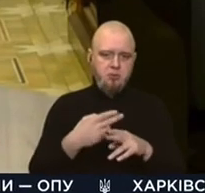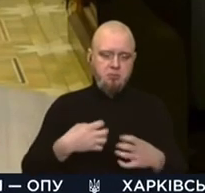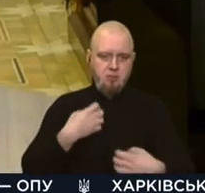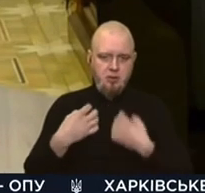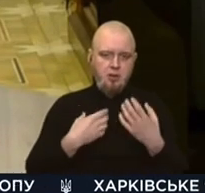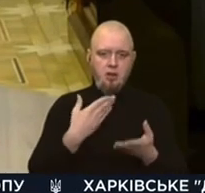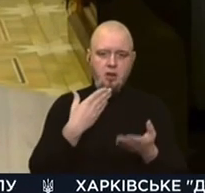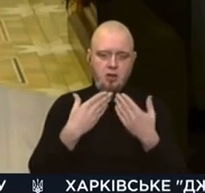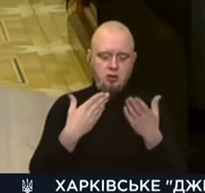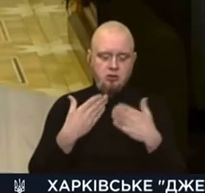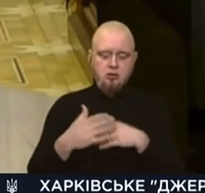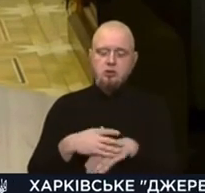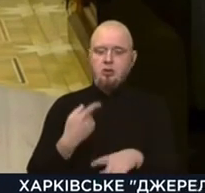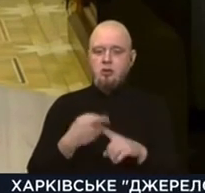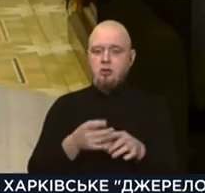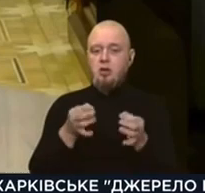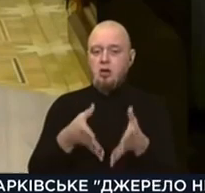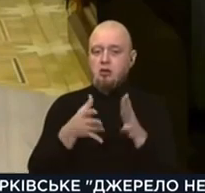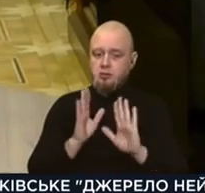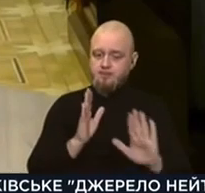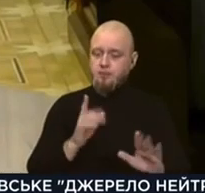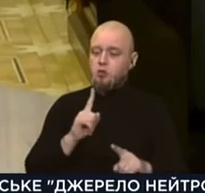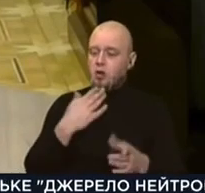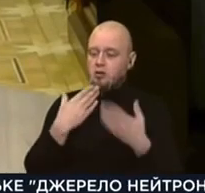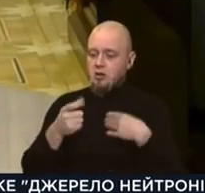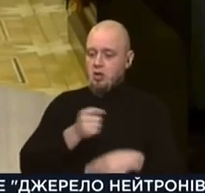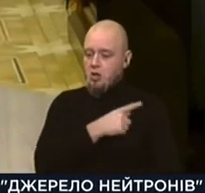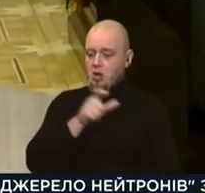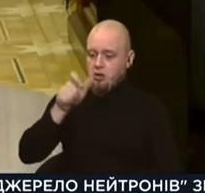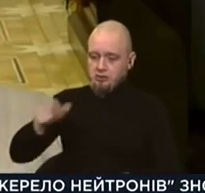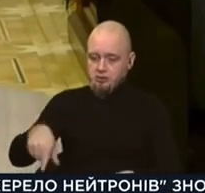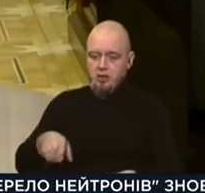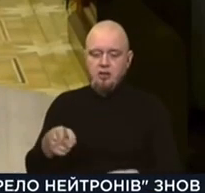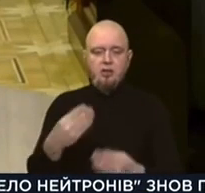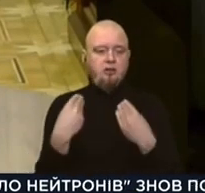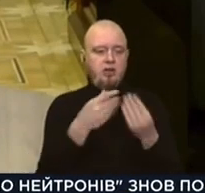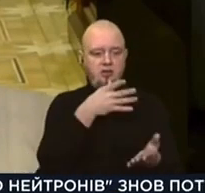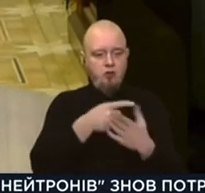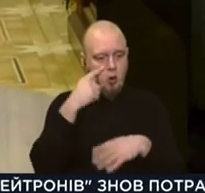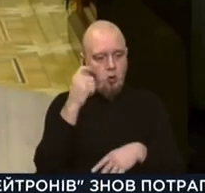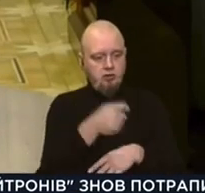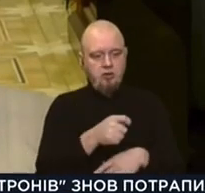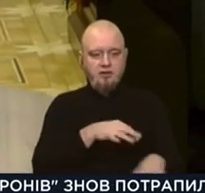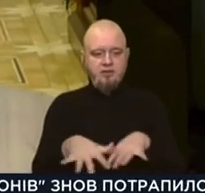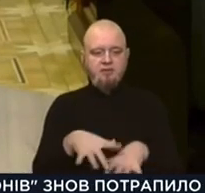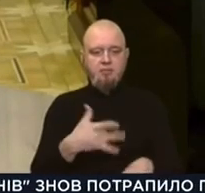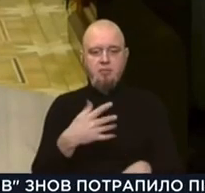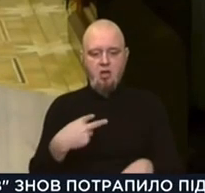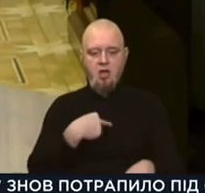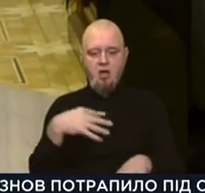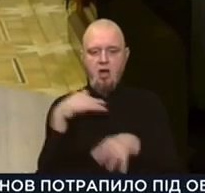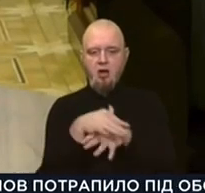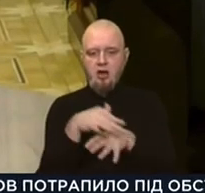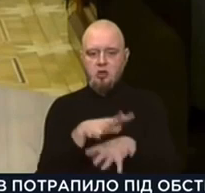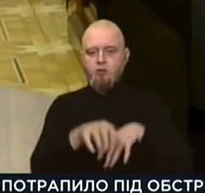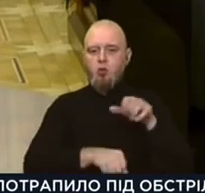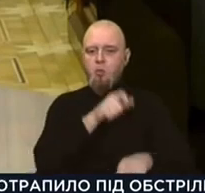относиться. Это, конечно, что касается одесситов, они уже дали свою оценку действиям этих агрессоров, оккупантов.